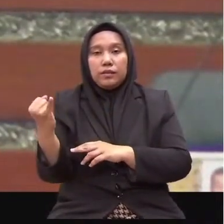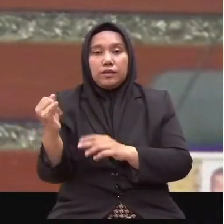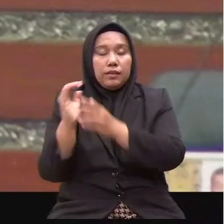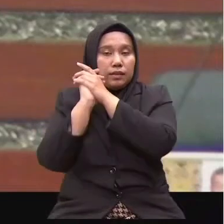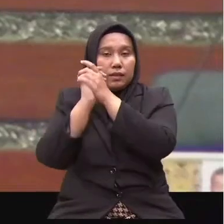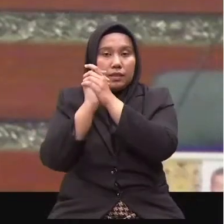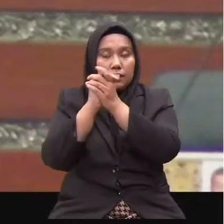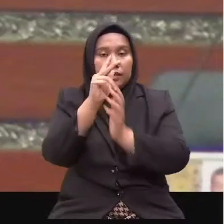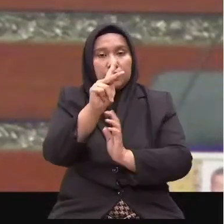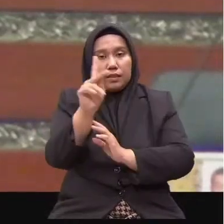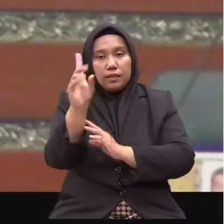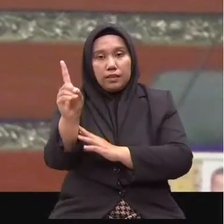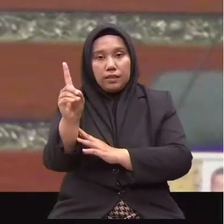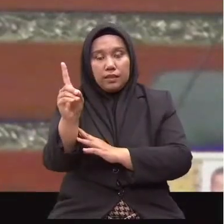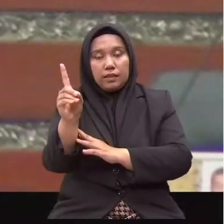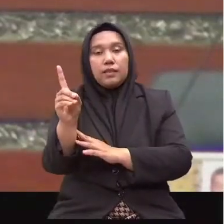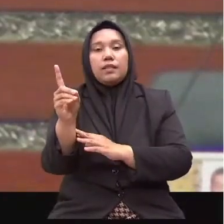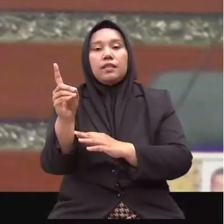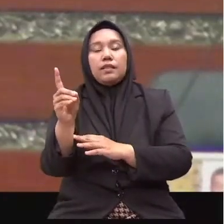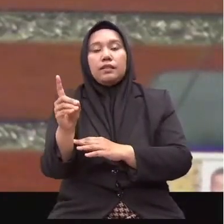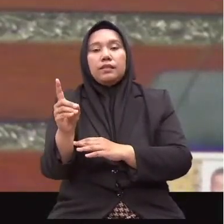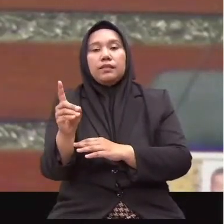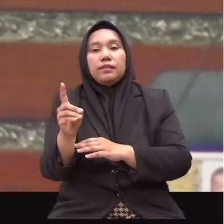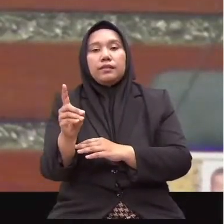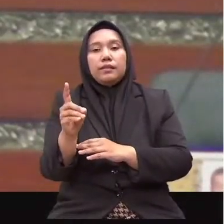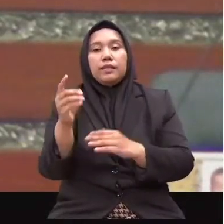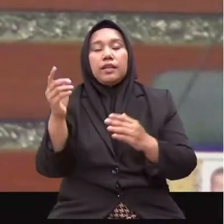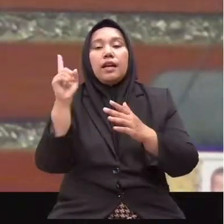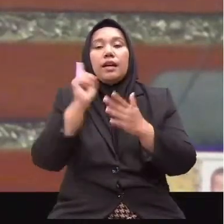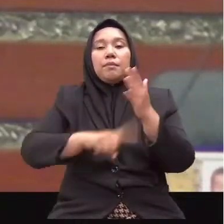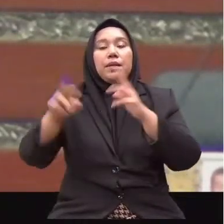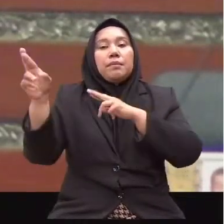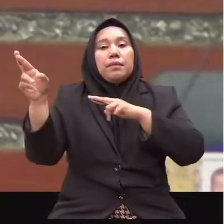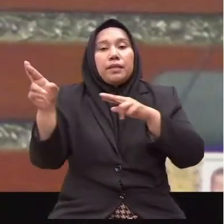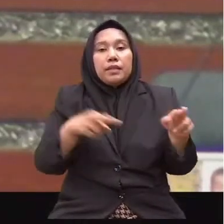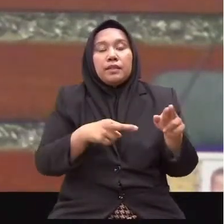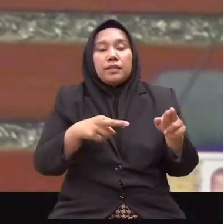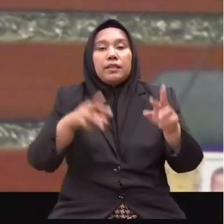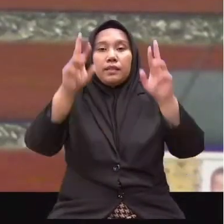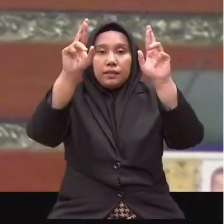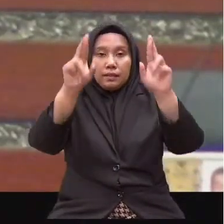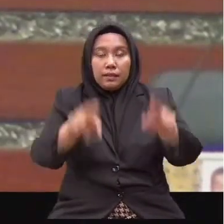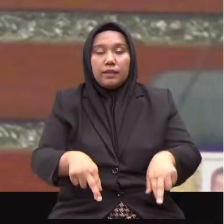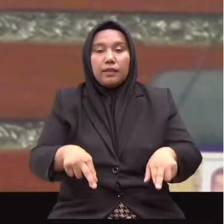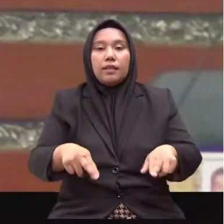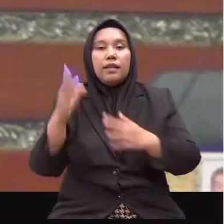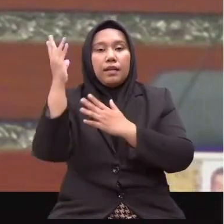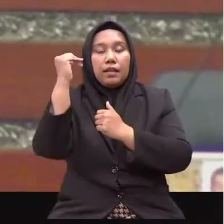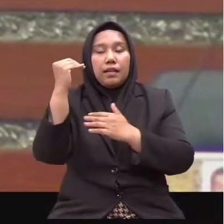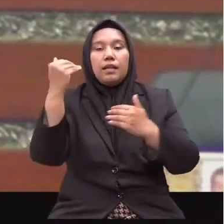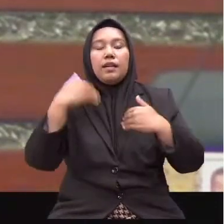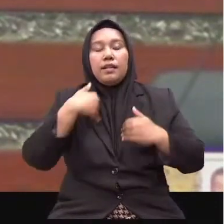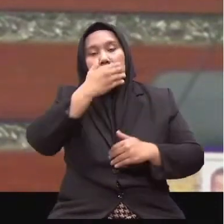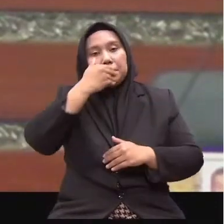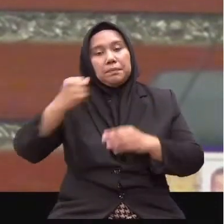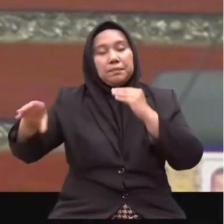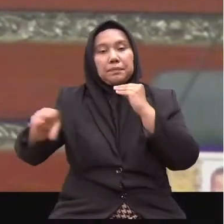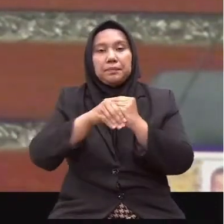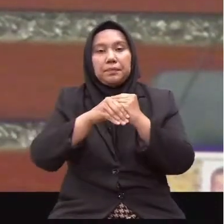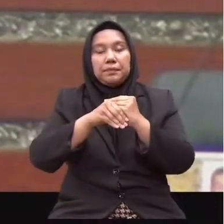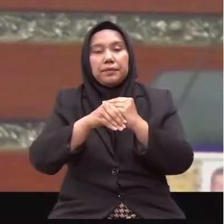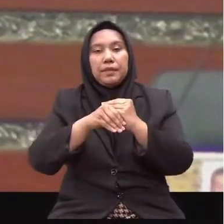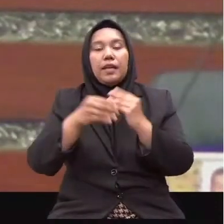cuma tanda tanya apakah perancangan bila ada lonjakan sebegini rakyat mengharapkan ada satu lonjakan ada suatu